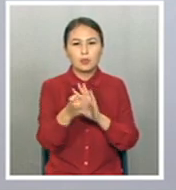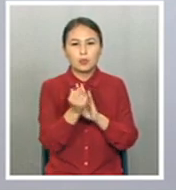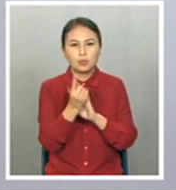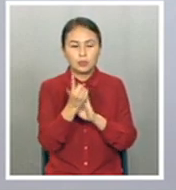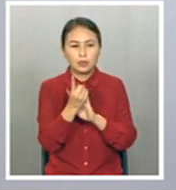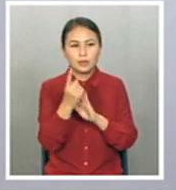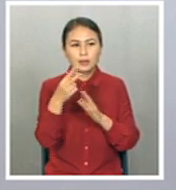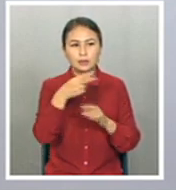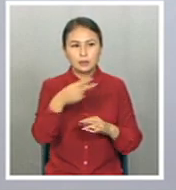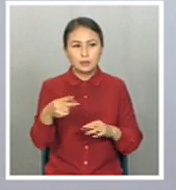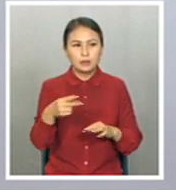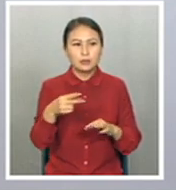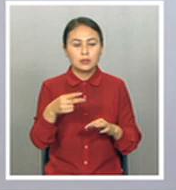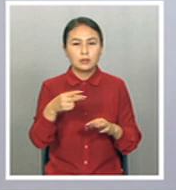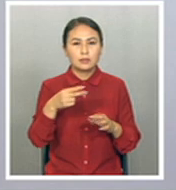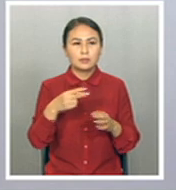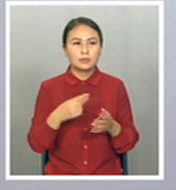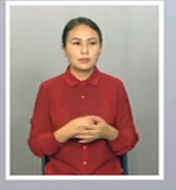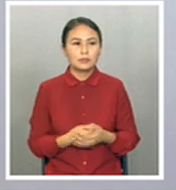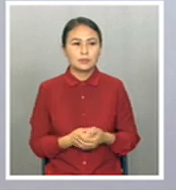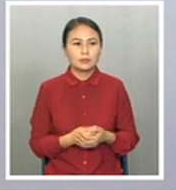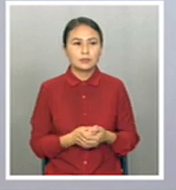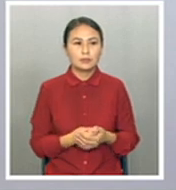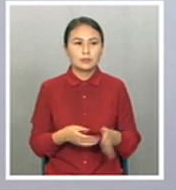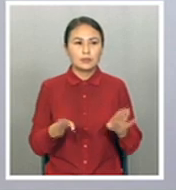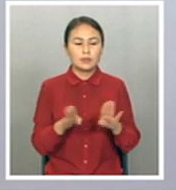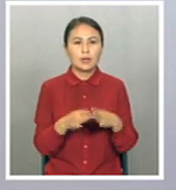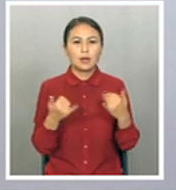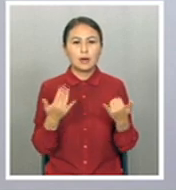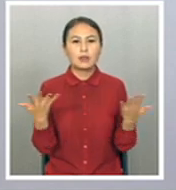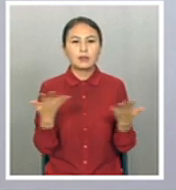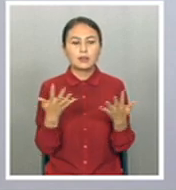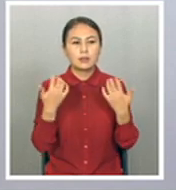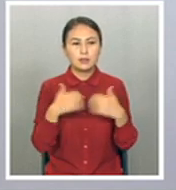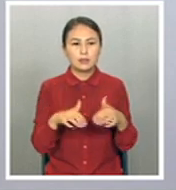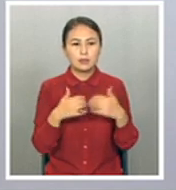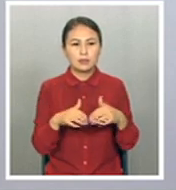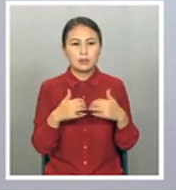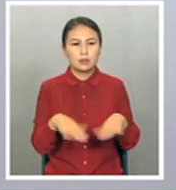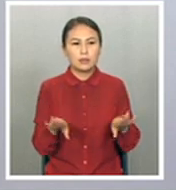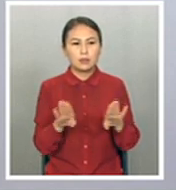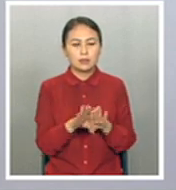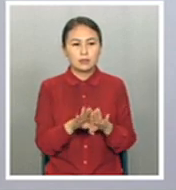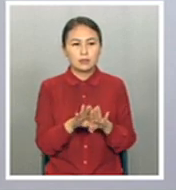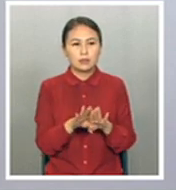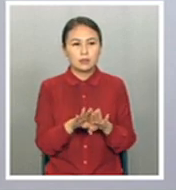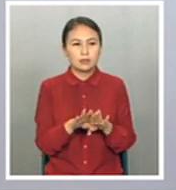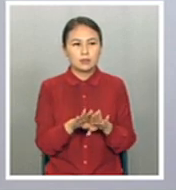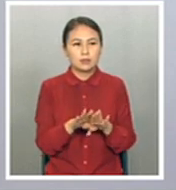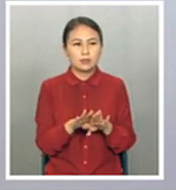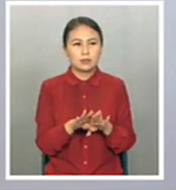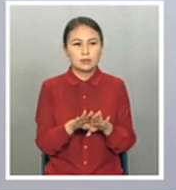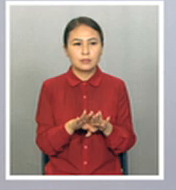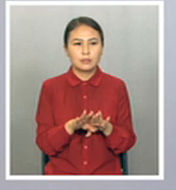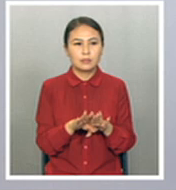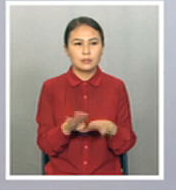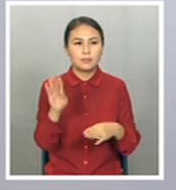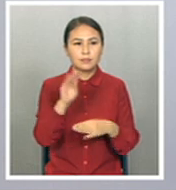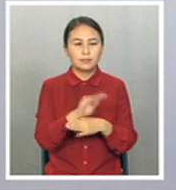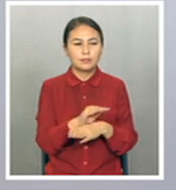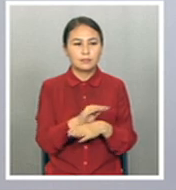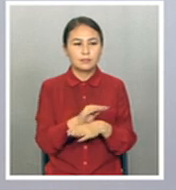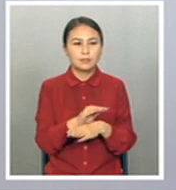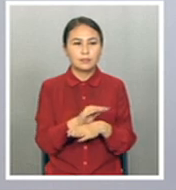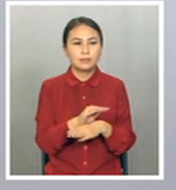тең, жазып қоямыз. Және бұл қандай сандар екенін табу керек. Яғни бірінші натурал санымыз және екінші натурал санды табу